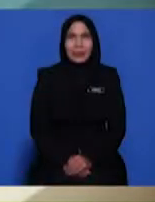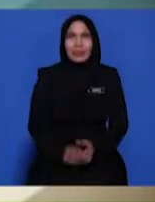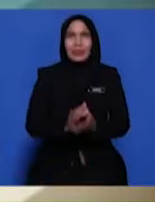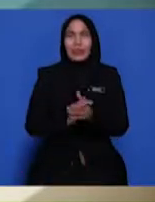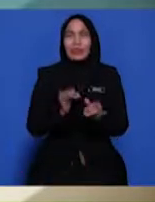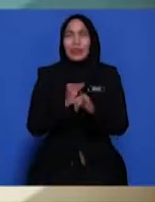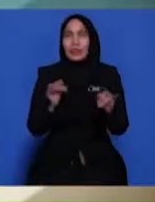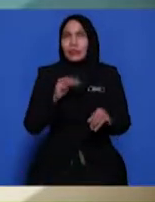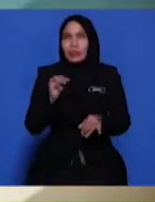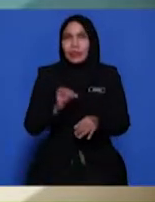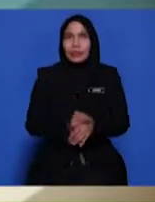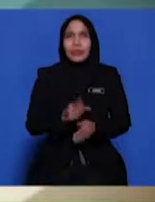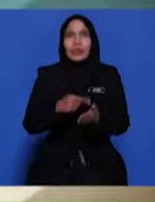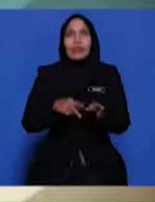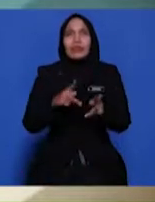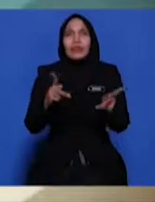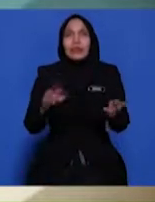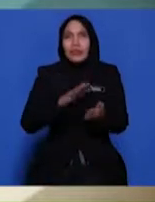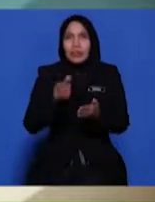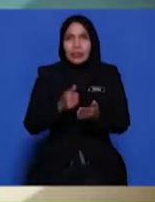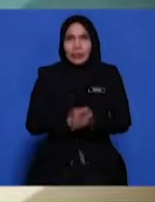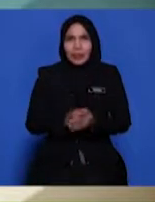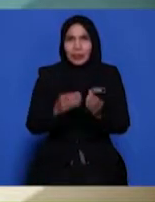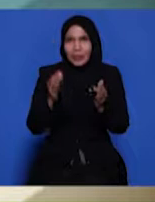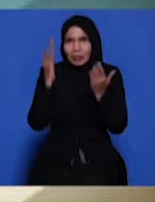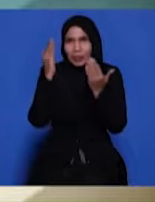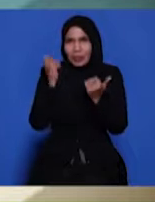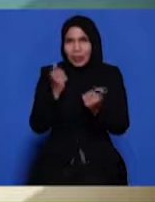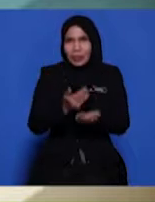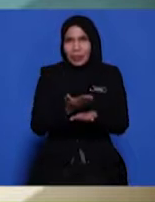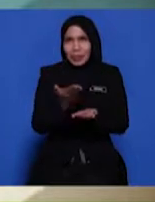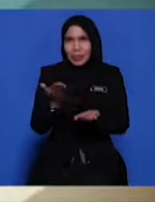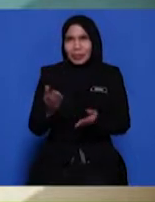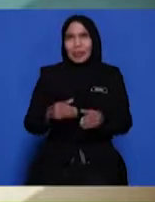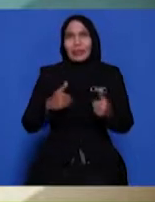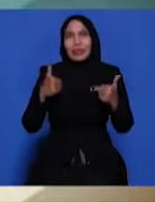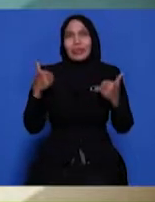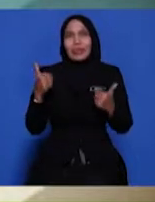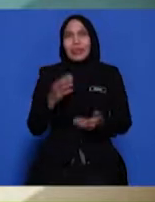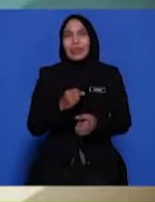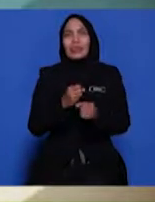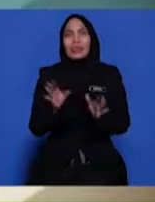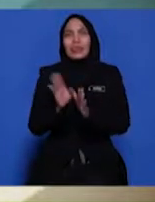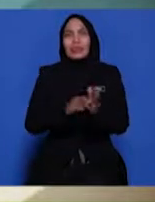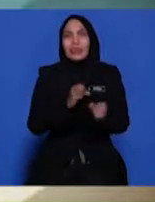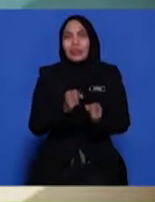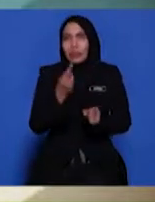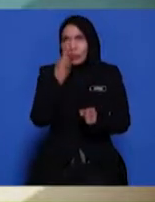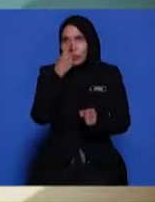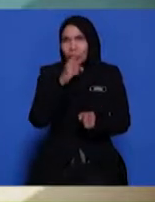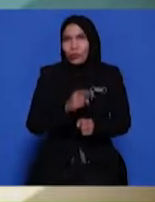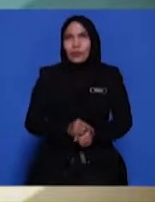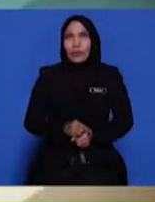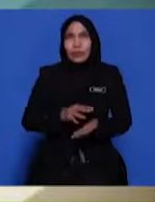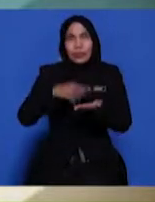Selamat sejahtera, murid-murid. Apa khabar semua? Cikgu harap kamu semua sehat dan sudah bersedia untuk